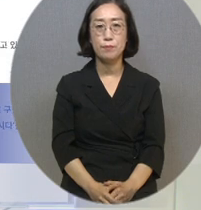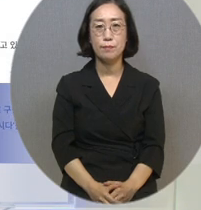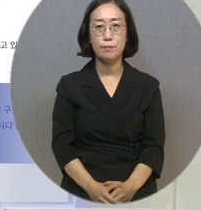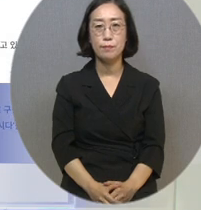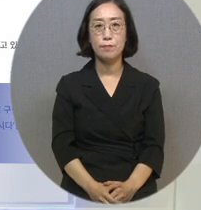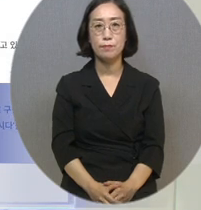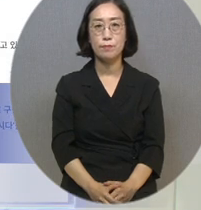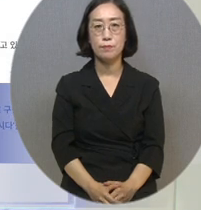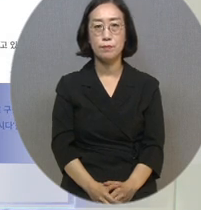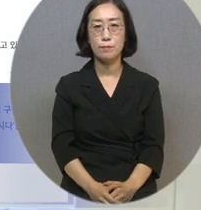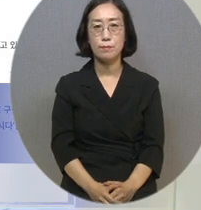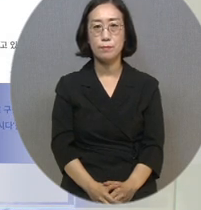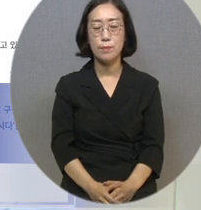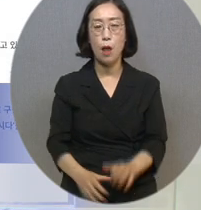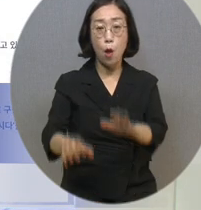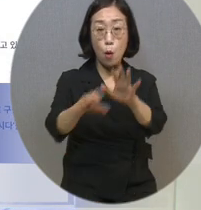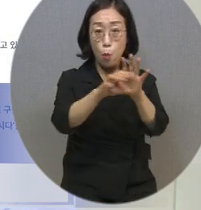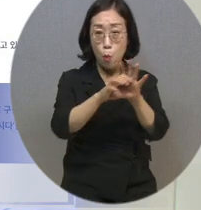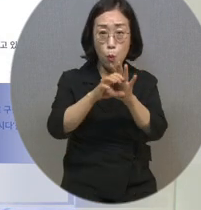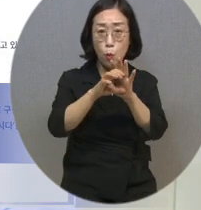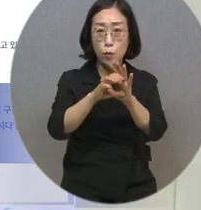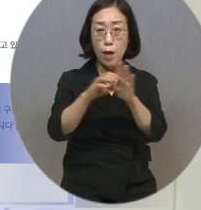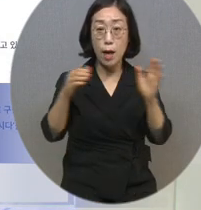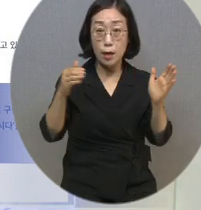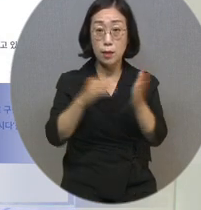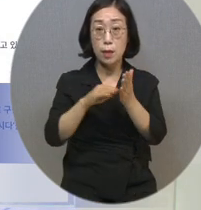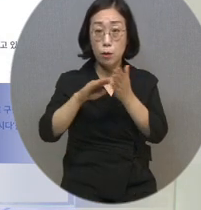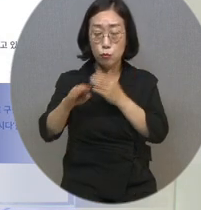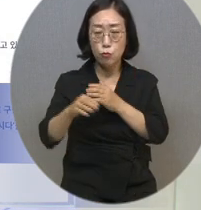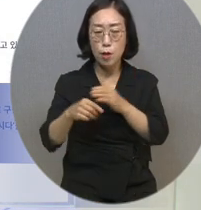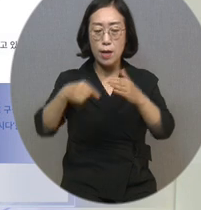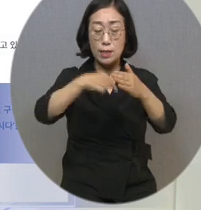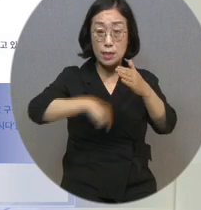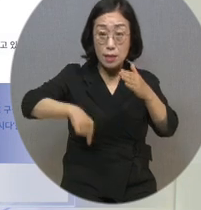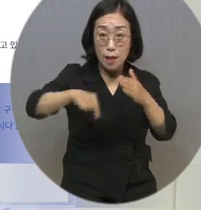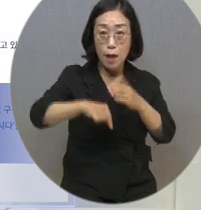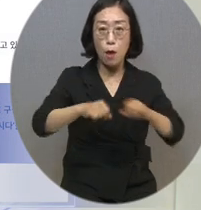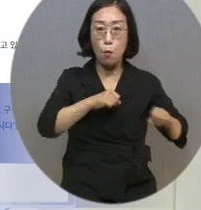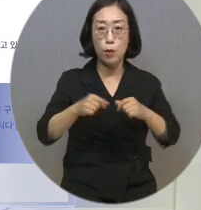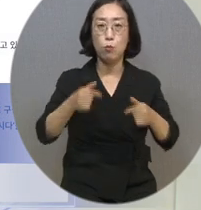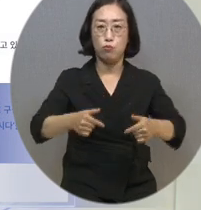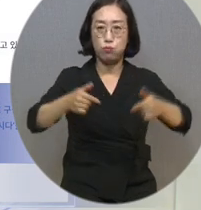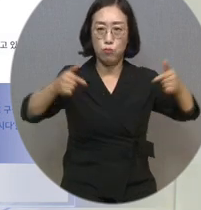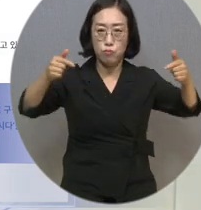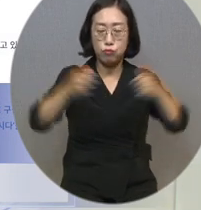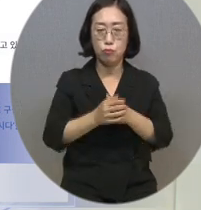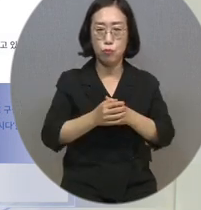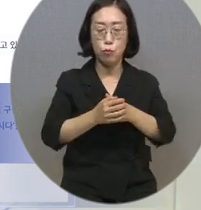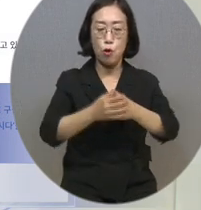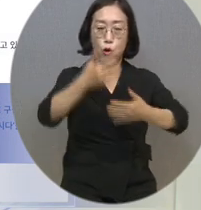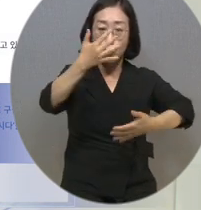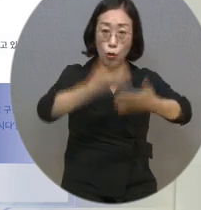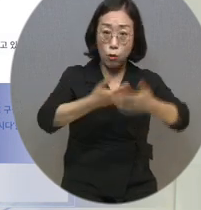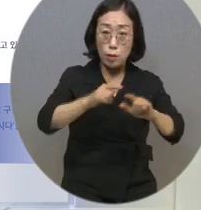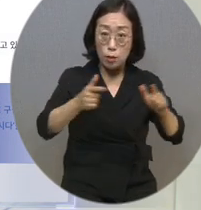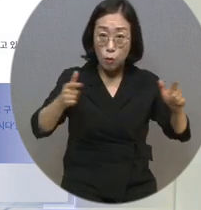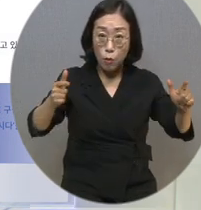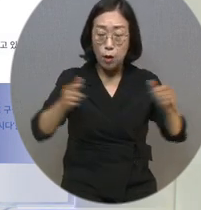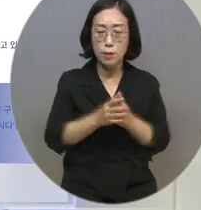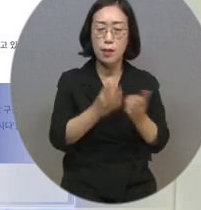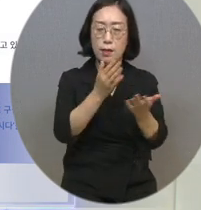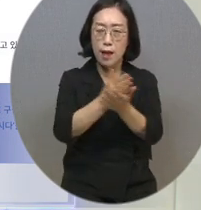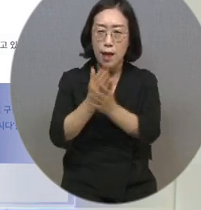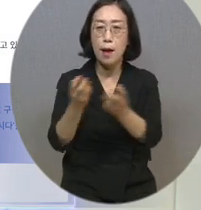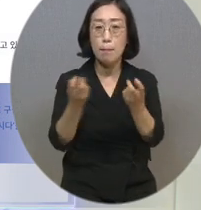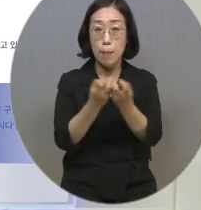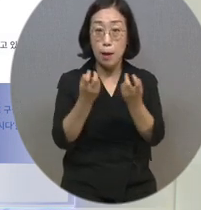다음 뉴스입니다. 코로나19 이후 실내 여가 활동이 급부상하면서 영상 콘텐츠를 즐길 수 있는 채널이 날로